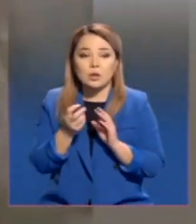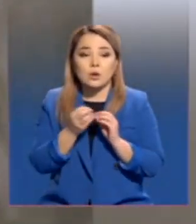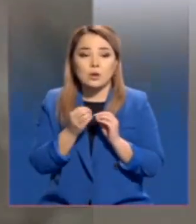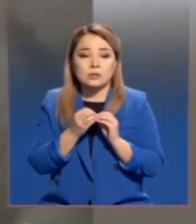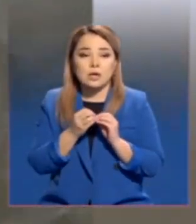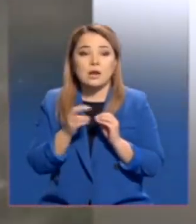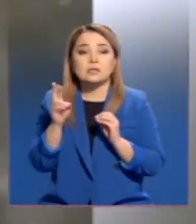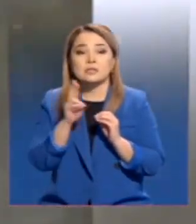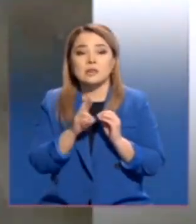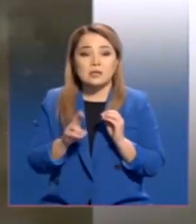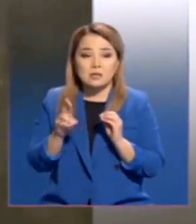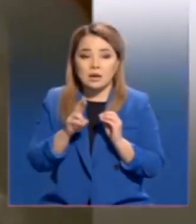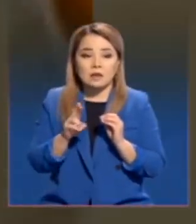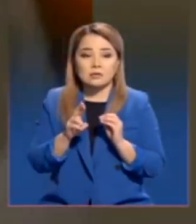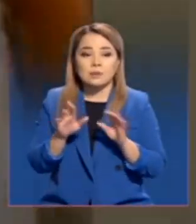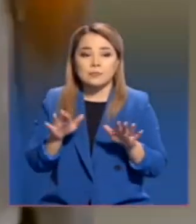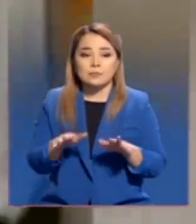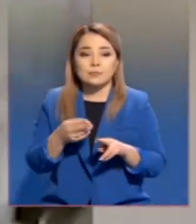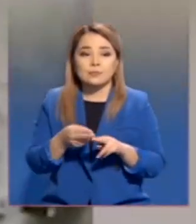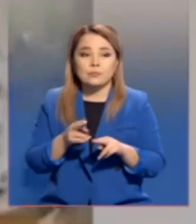10 январь состав